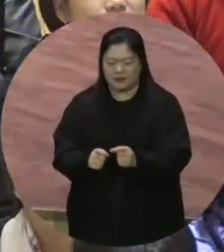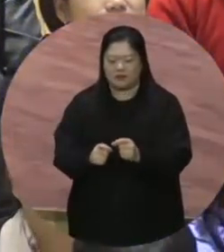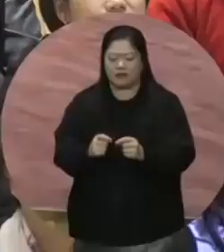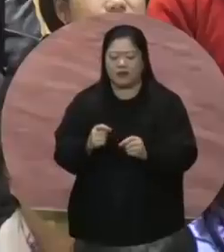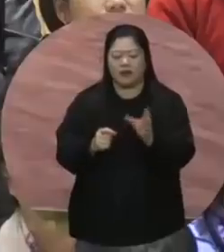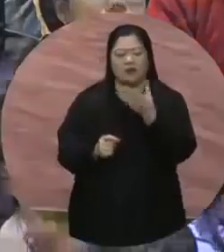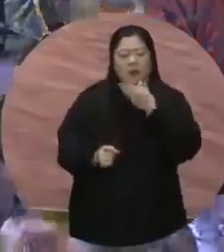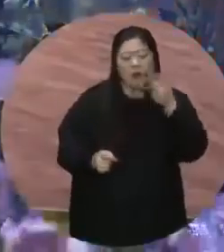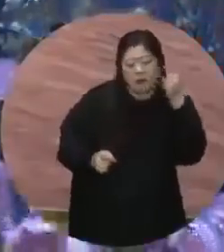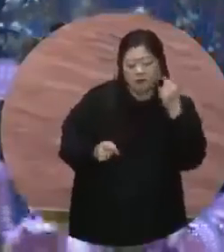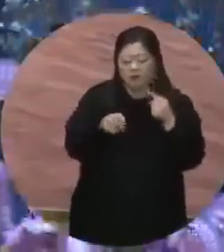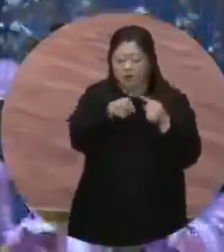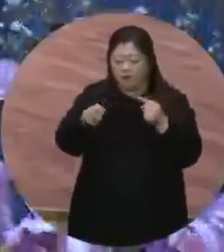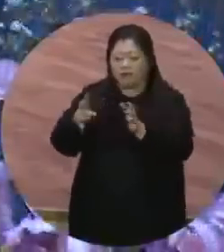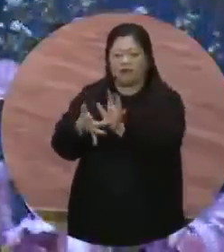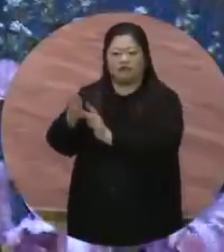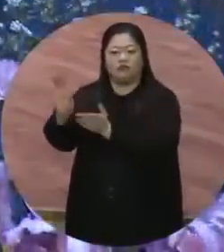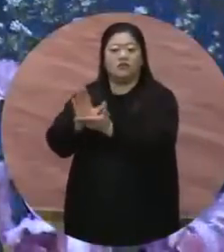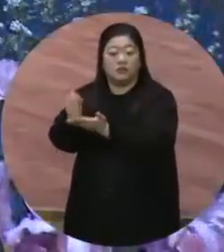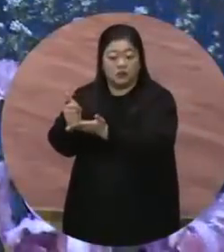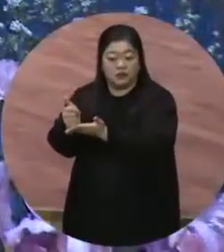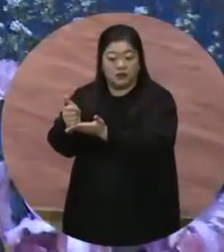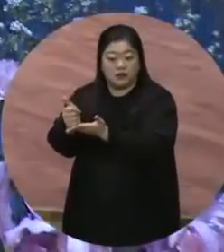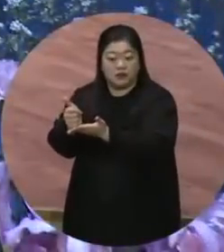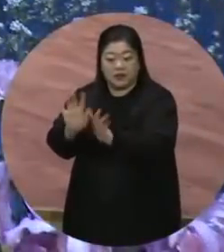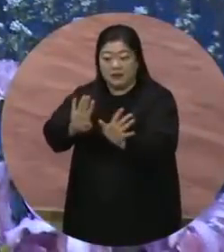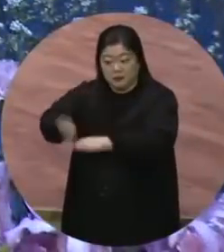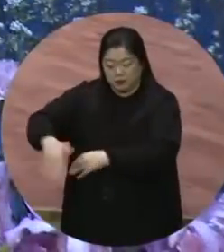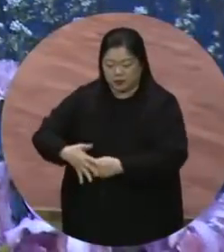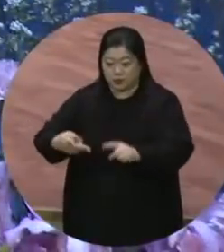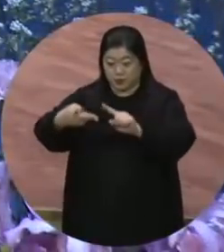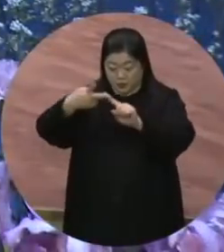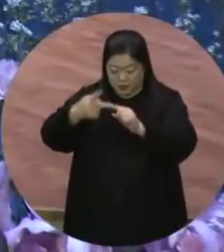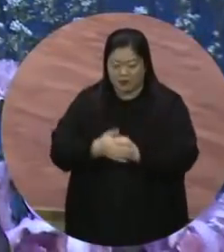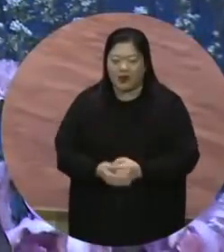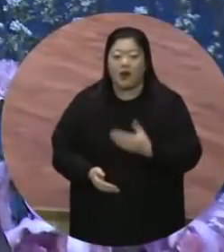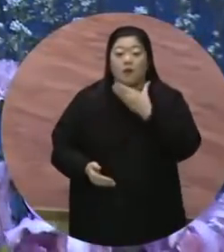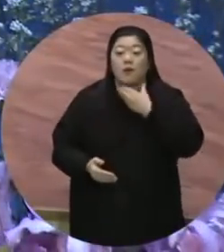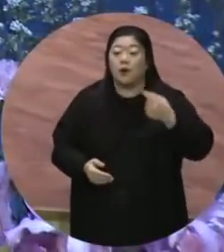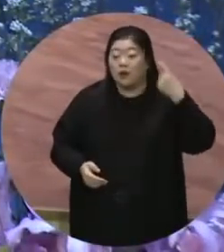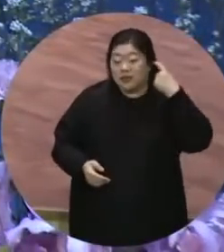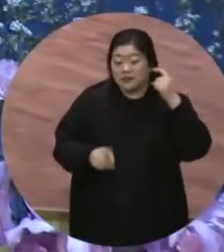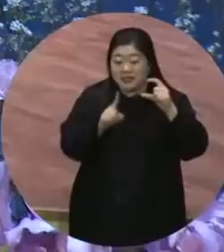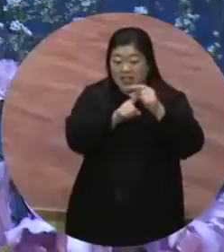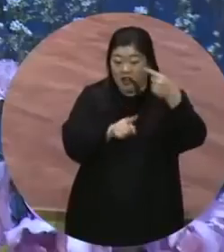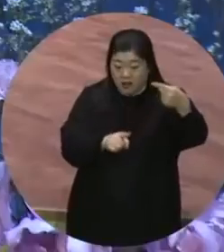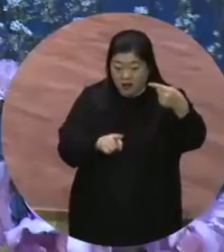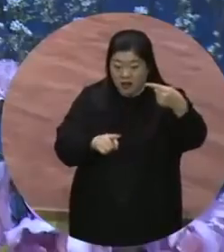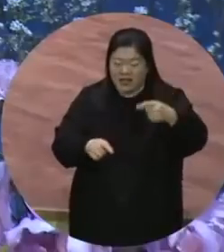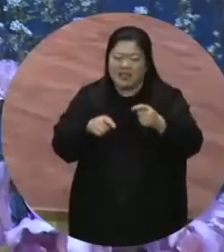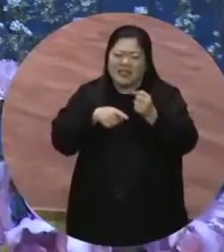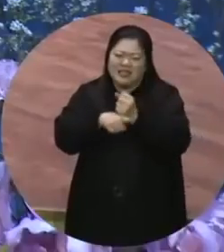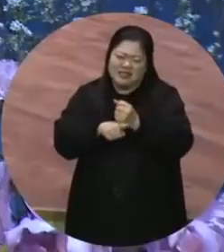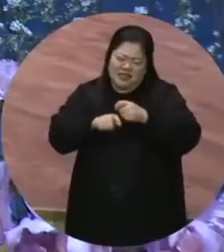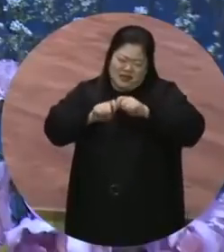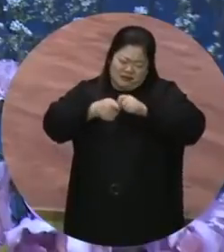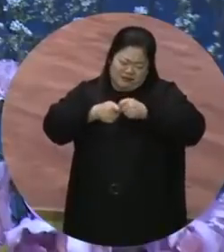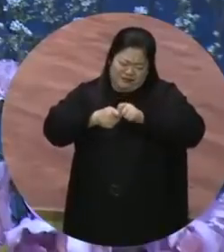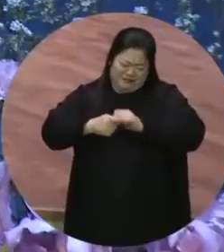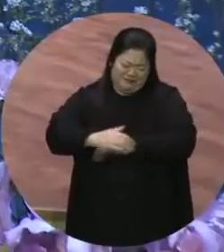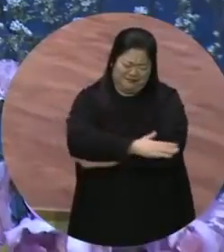말하면. 그런데 또 끝도 없이 설명할 수 있는 이유가 뭐냐?